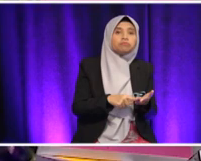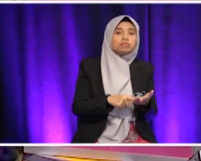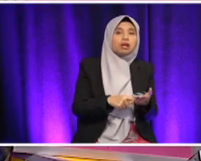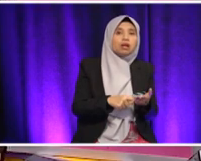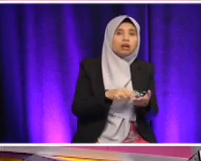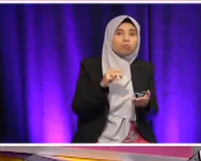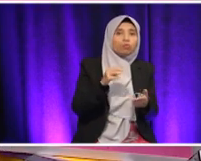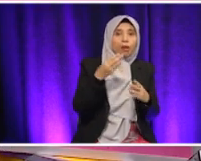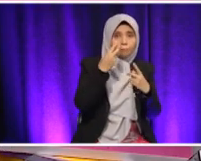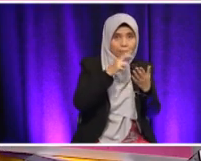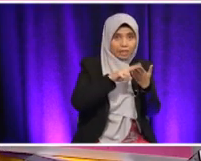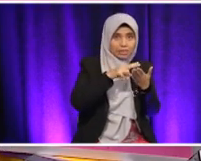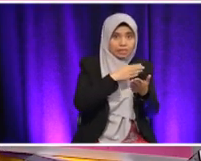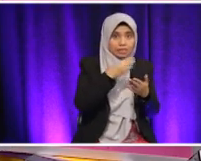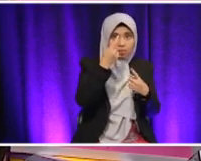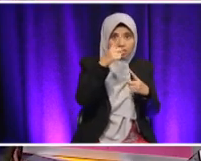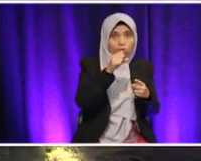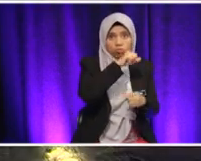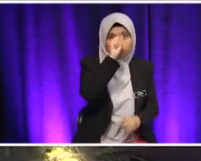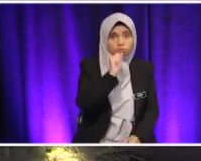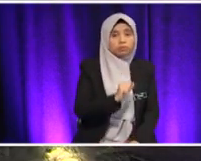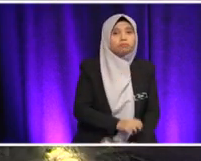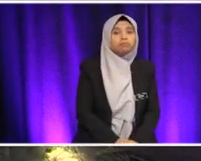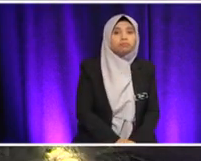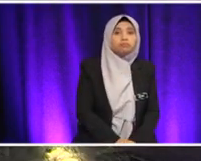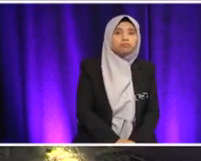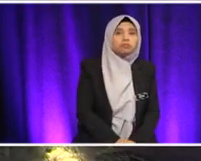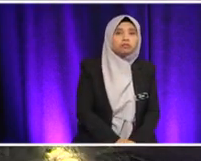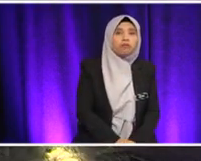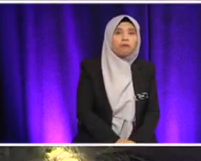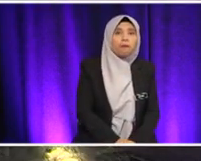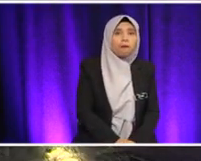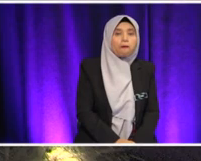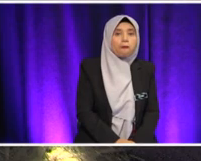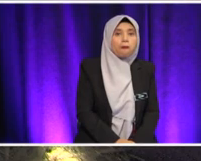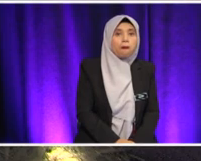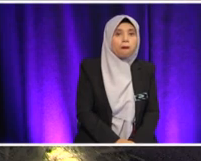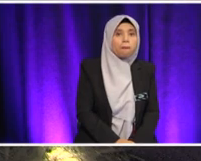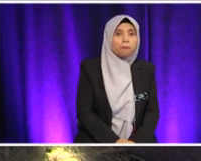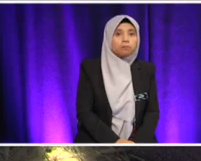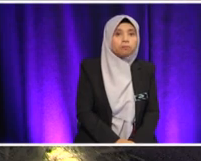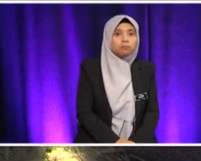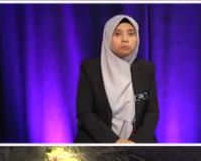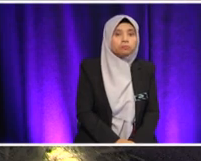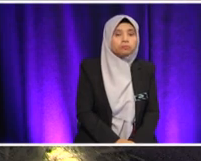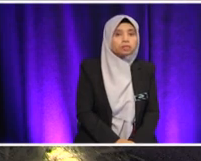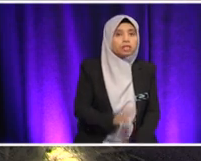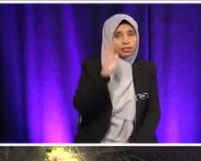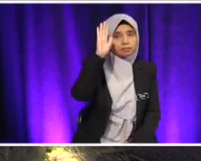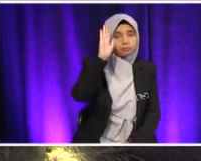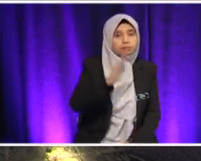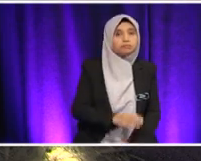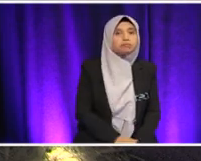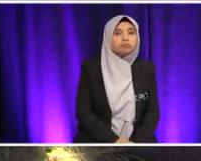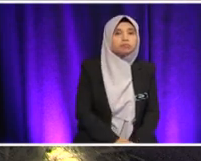murid baca dan jawab soal lain oke Ya ini saya punya cowok silih angkat tangan